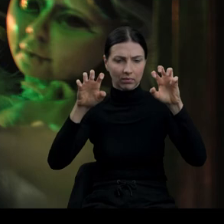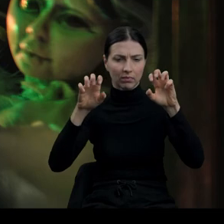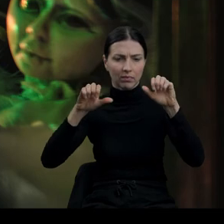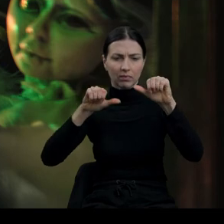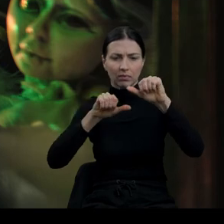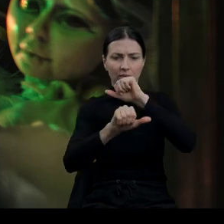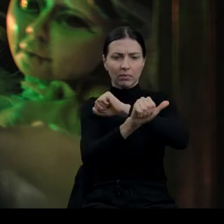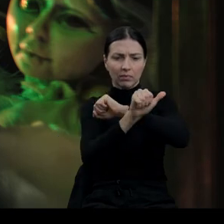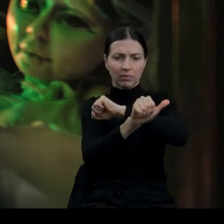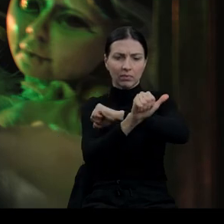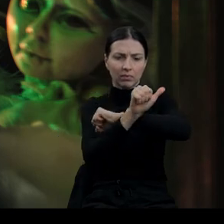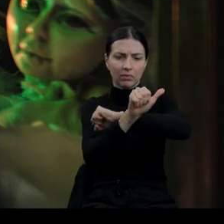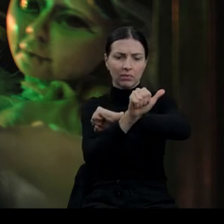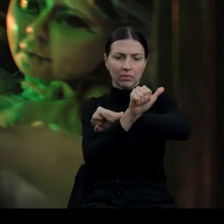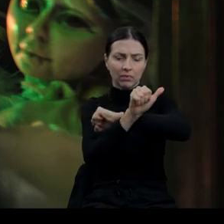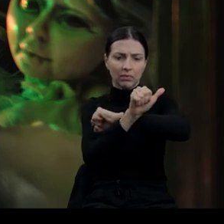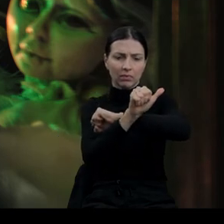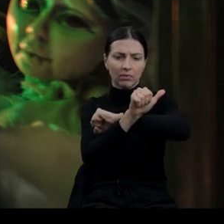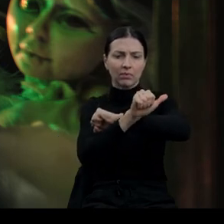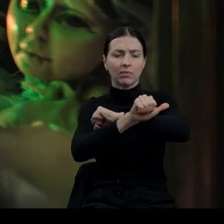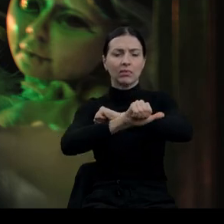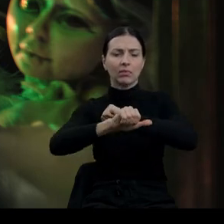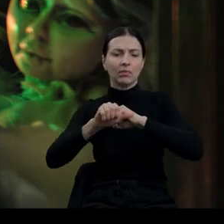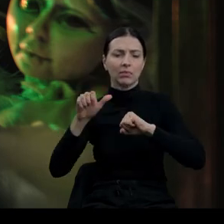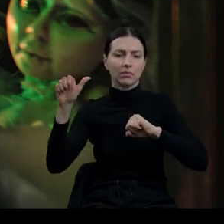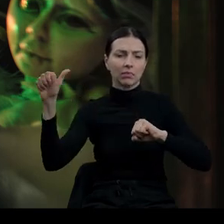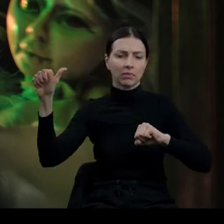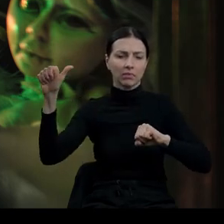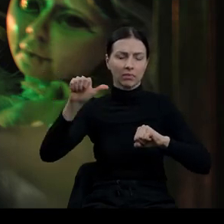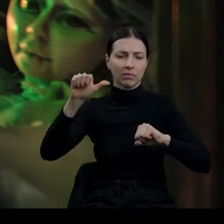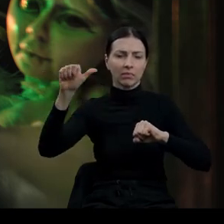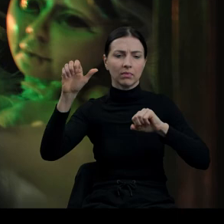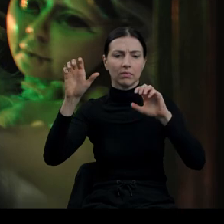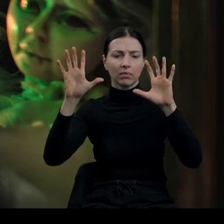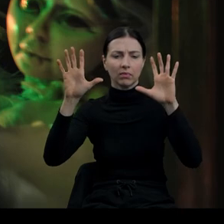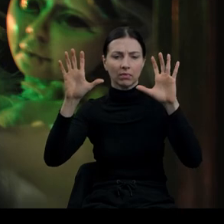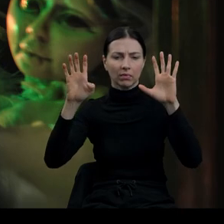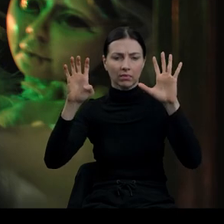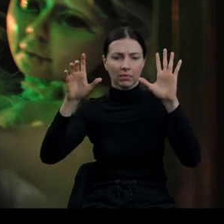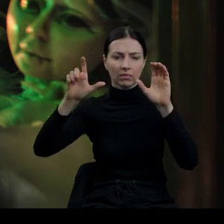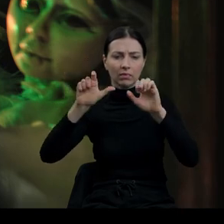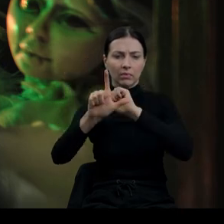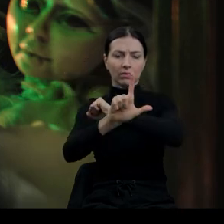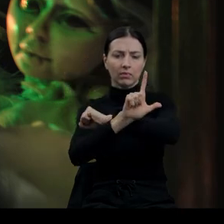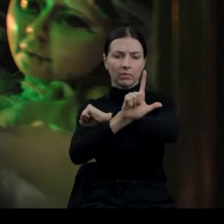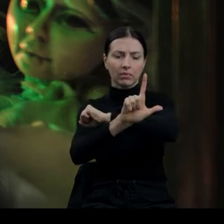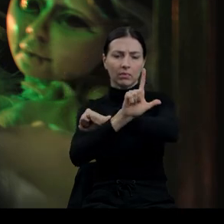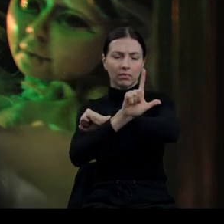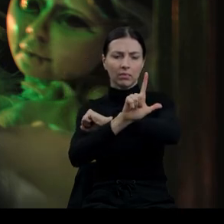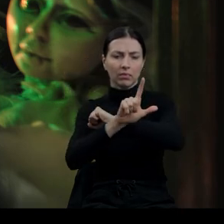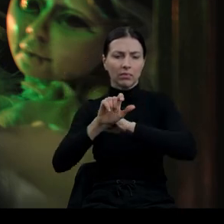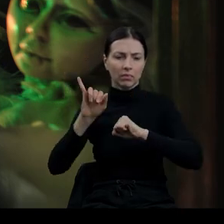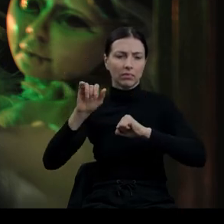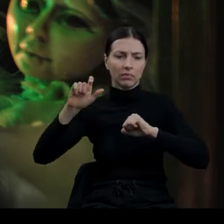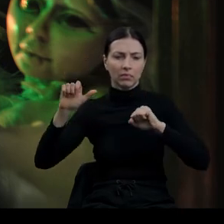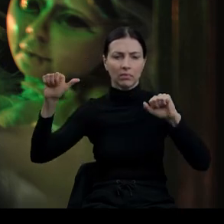lat 70. czy 60. czy 80., to mam wrażenie, że ta plastyka, która była mocno